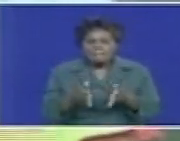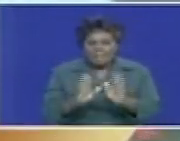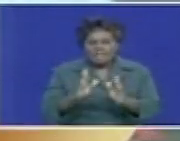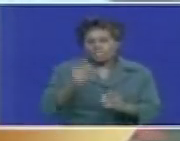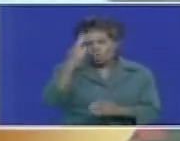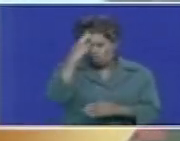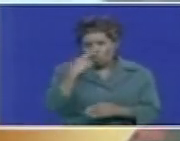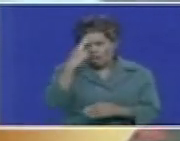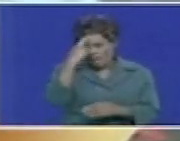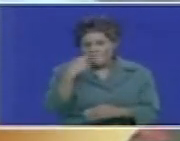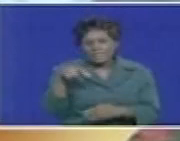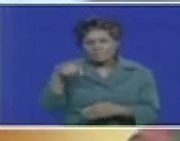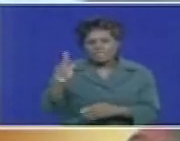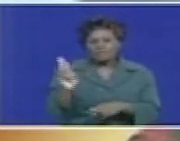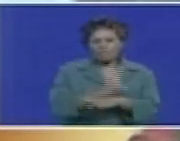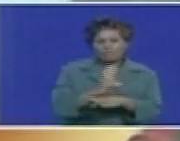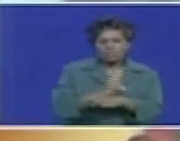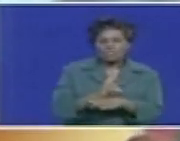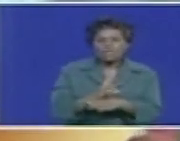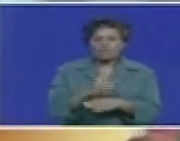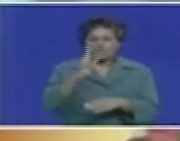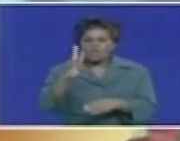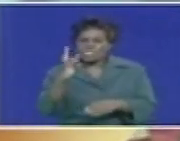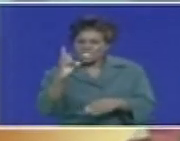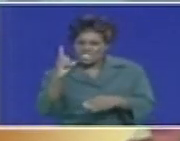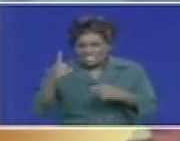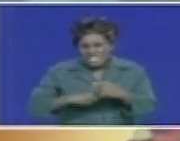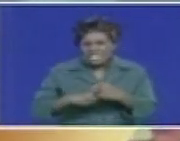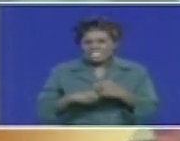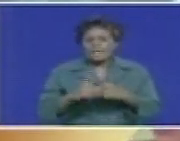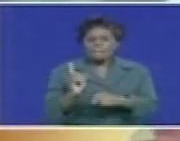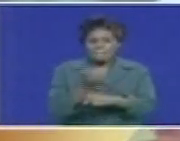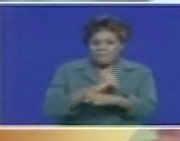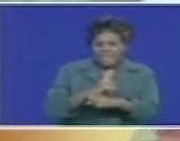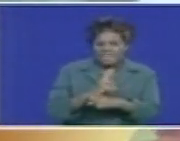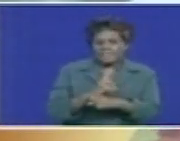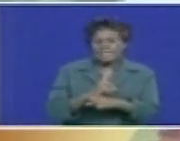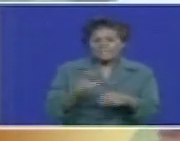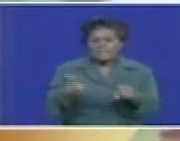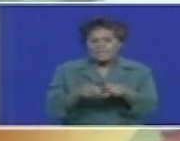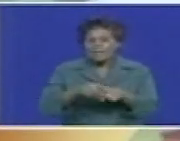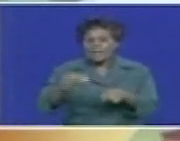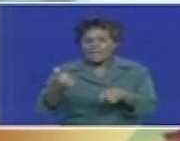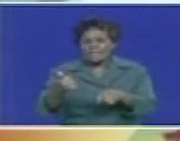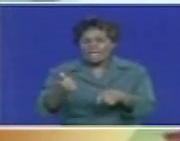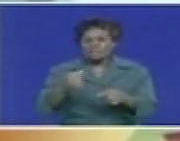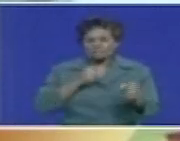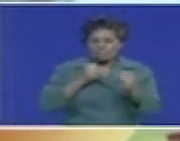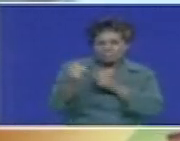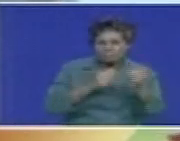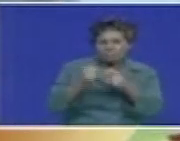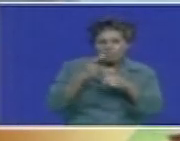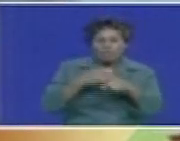Nakuru. Nailel alitumia muda wa dakika 46 na sekunde 57. Kwengineko, wanandondi kutoka kwa